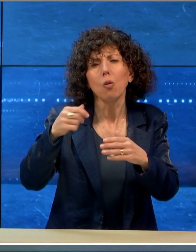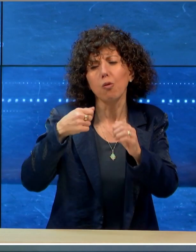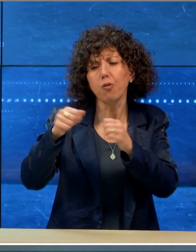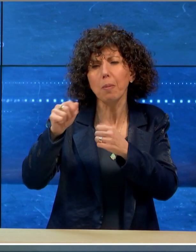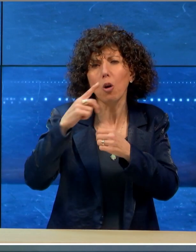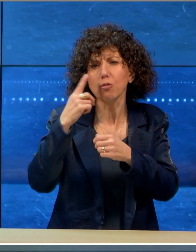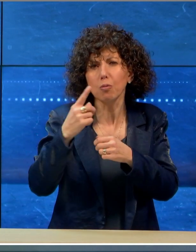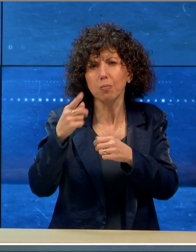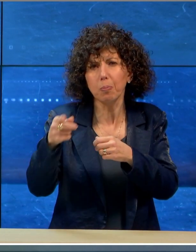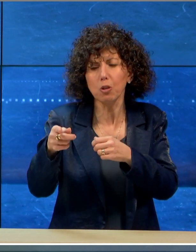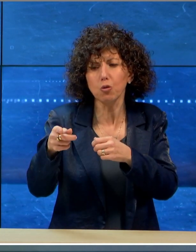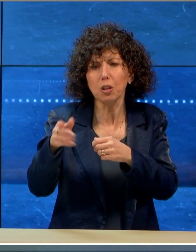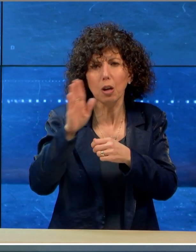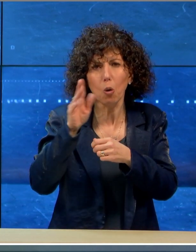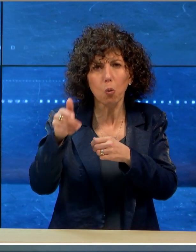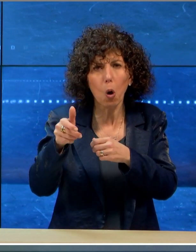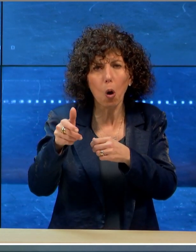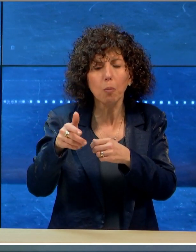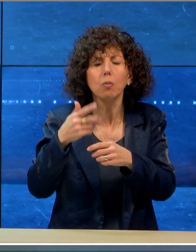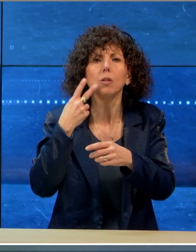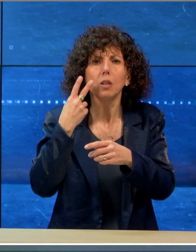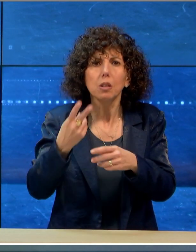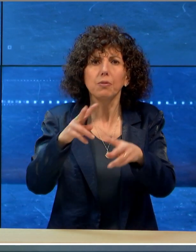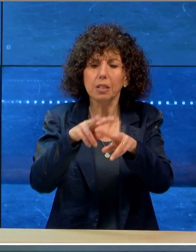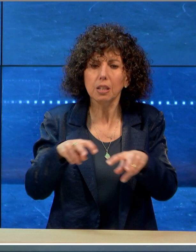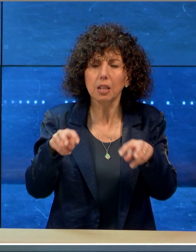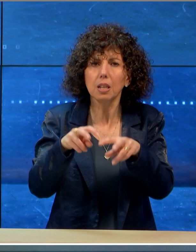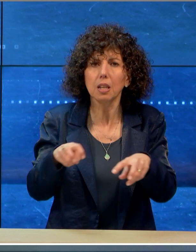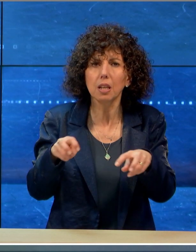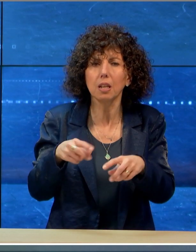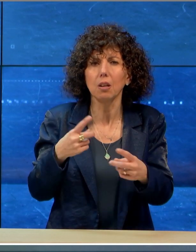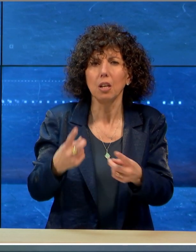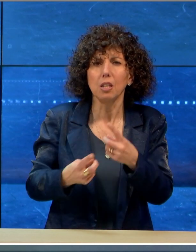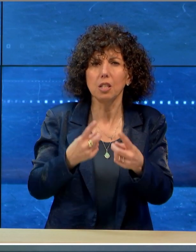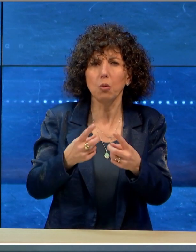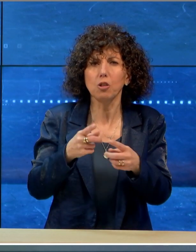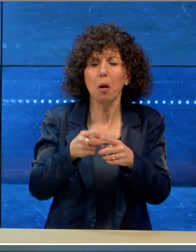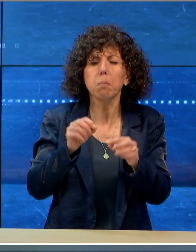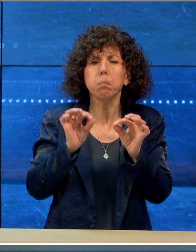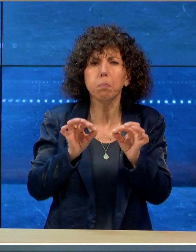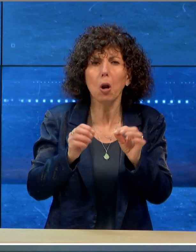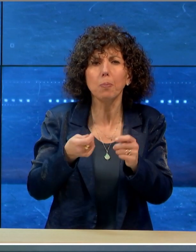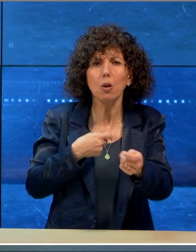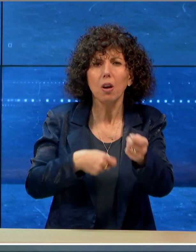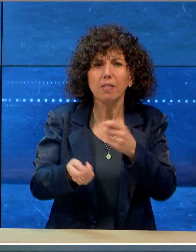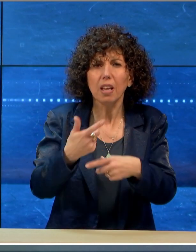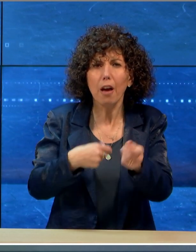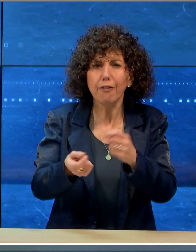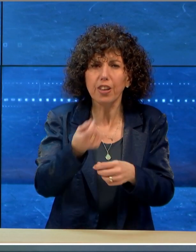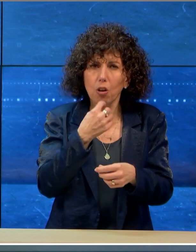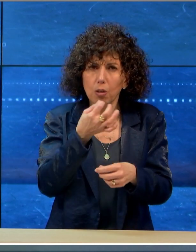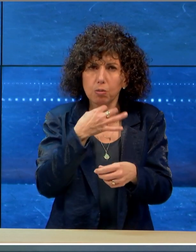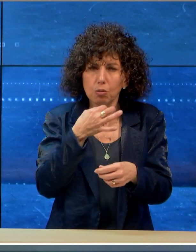pregiudicato ha consentito di accertare un Florido traffico di sostanza